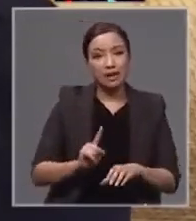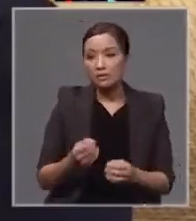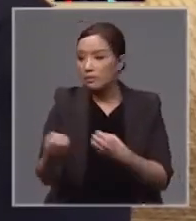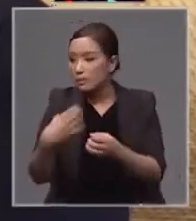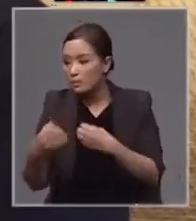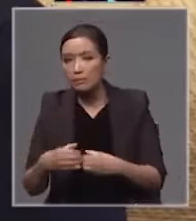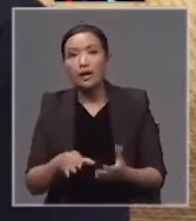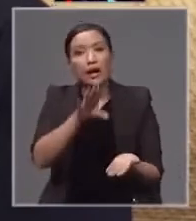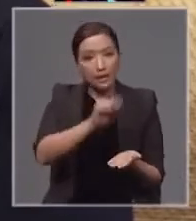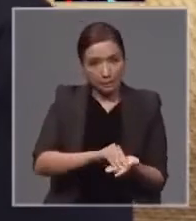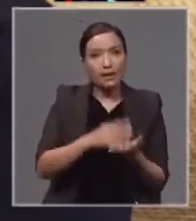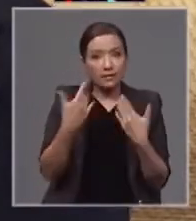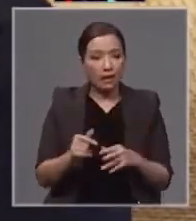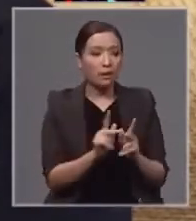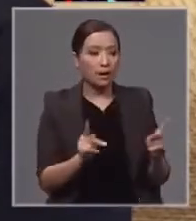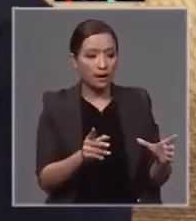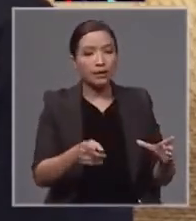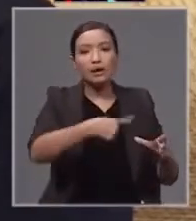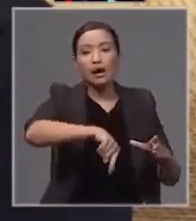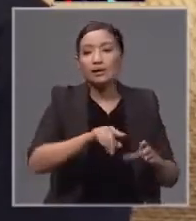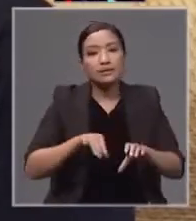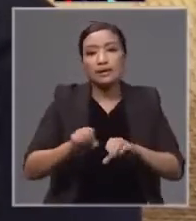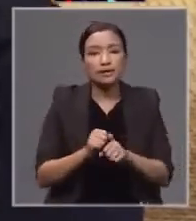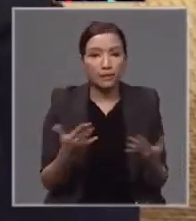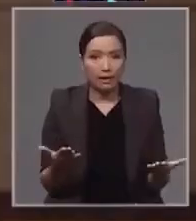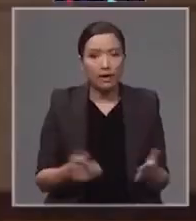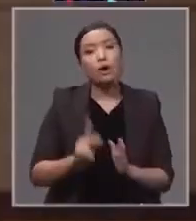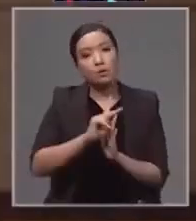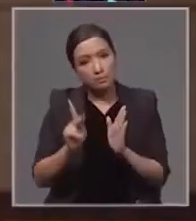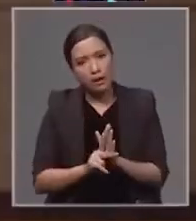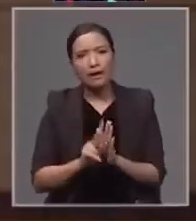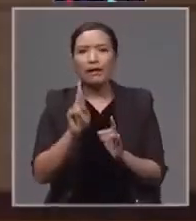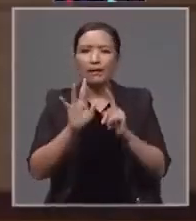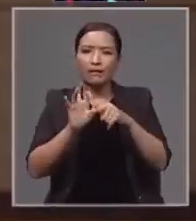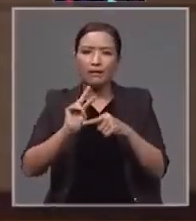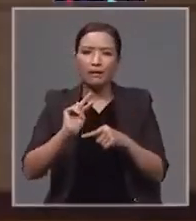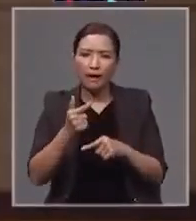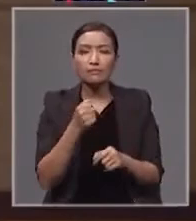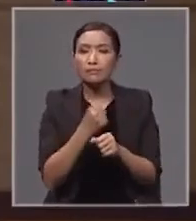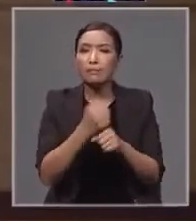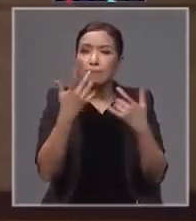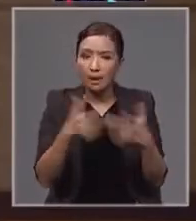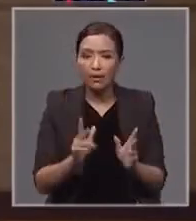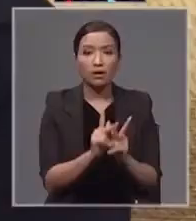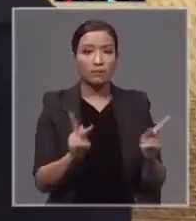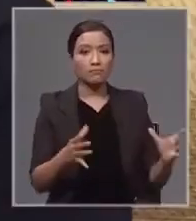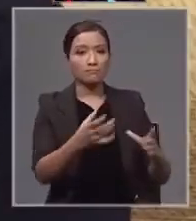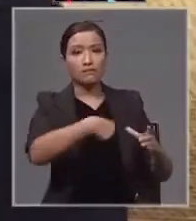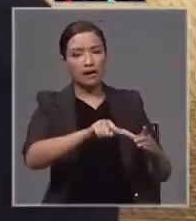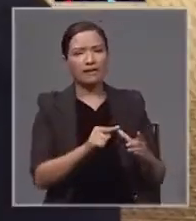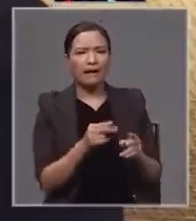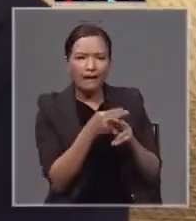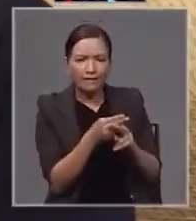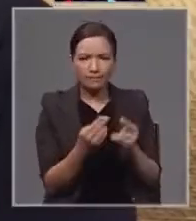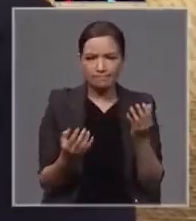ซึ่งอาจจะมีความหลากหลายแล้วก็การแก้กฎหมายร่างกฎหมายก็ทำไปแล้วเนี่ยกรรมการเองก็ต้องมาชั่งน้ำหนัก